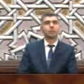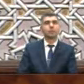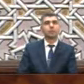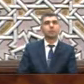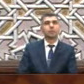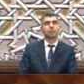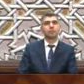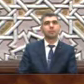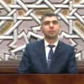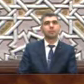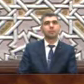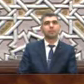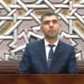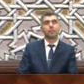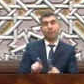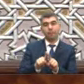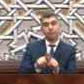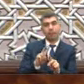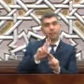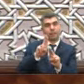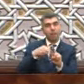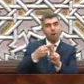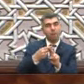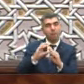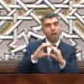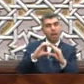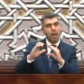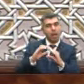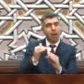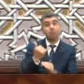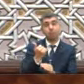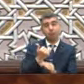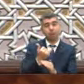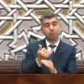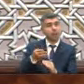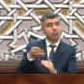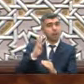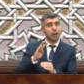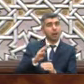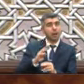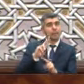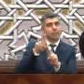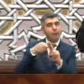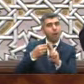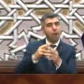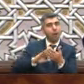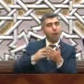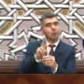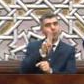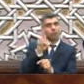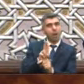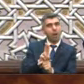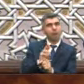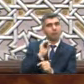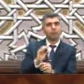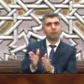كيفما كانت منطلقتها، والحوار دائما مفيد جدا، فلكم الكلمة للرد على